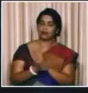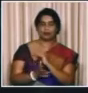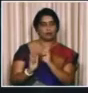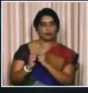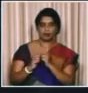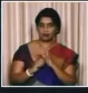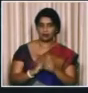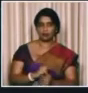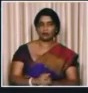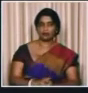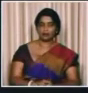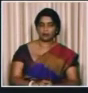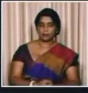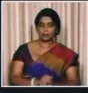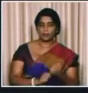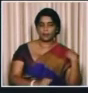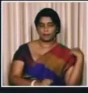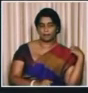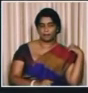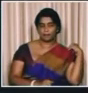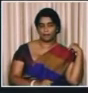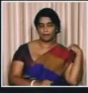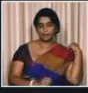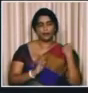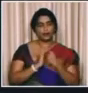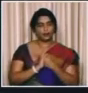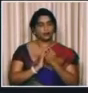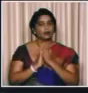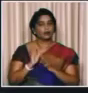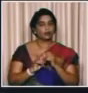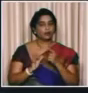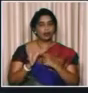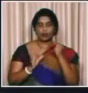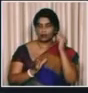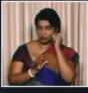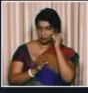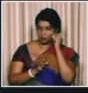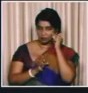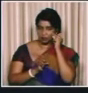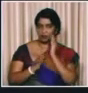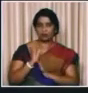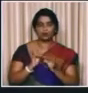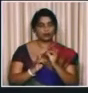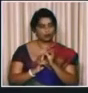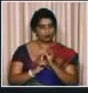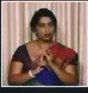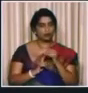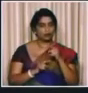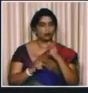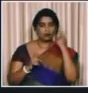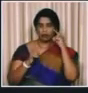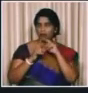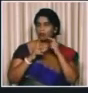නෑ ගරු සමම් ප්‍රේමතුමා දැන් ගරු මුලාසනාරුවේ මන්ත්‍රීතුමනි අපි අනුරුත්සනායක මේ මන්ත්‍රීතුමා මම